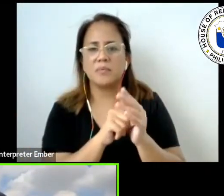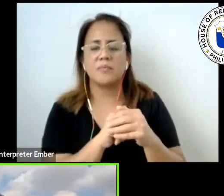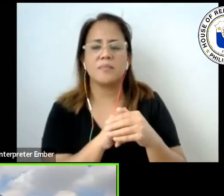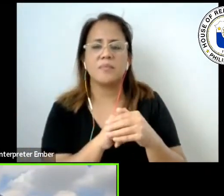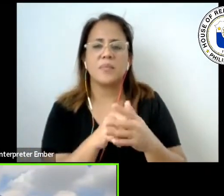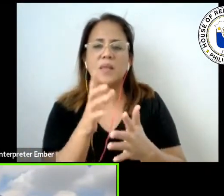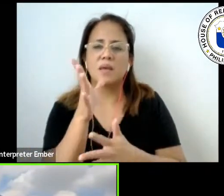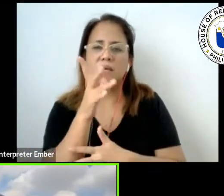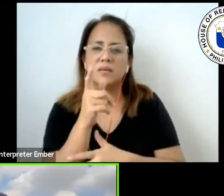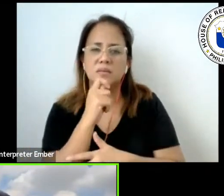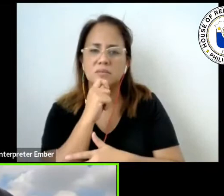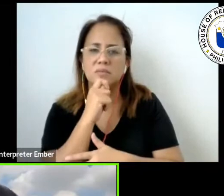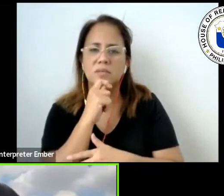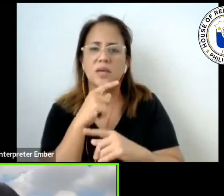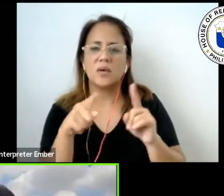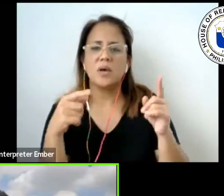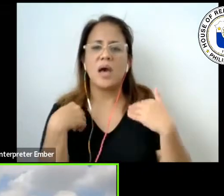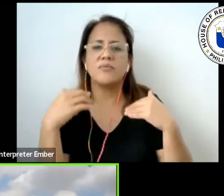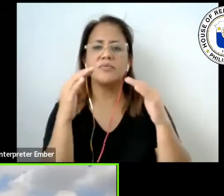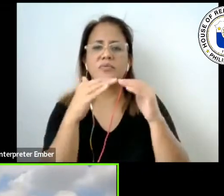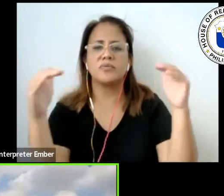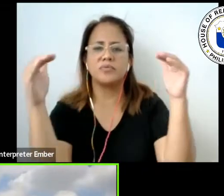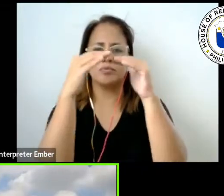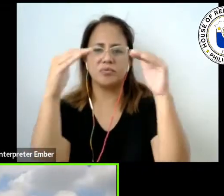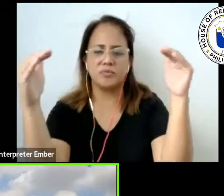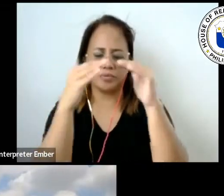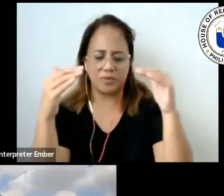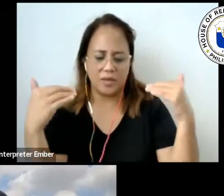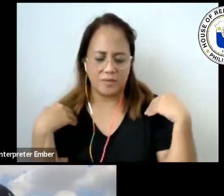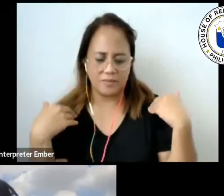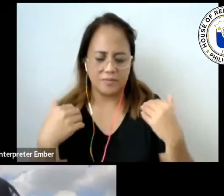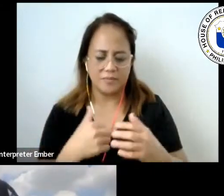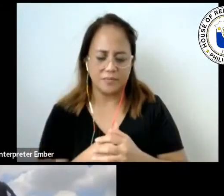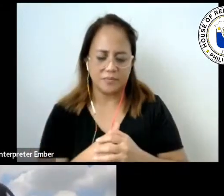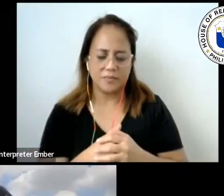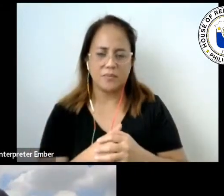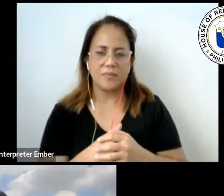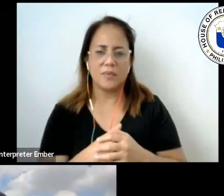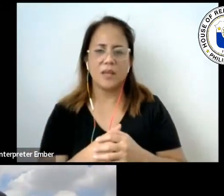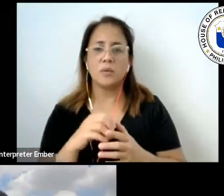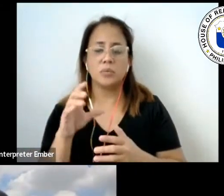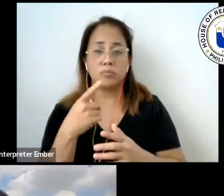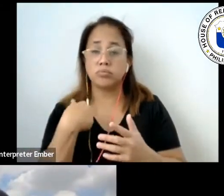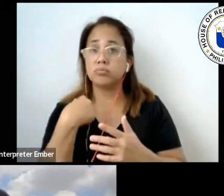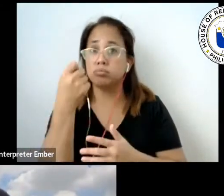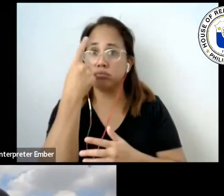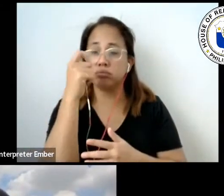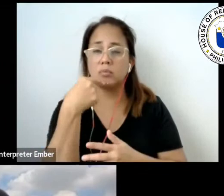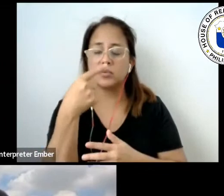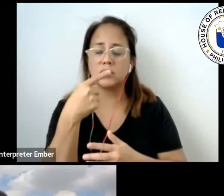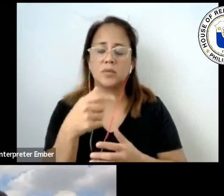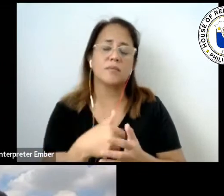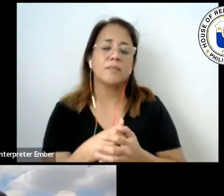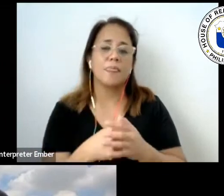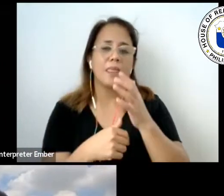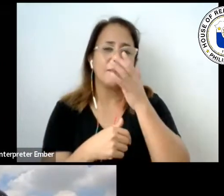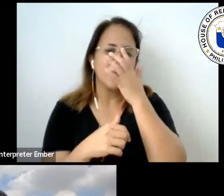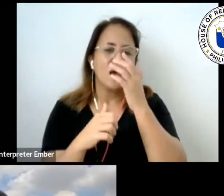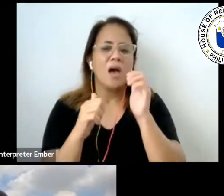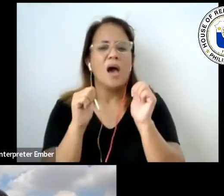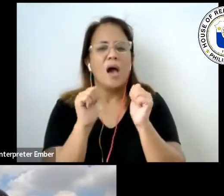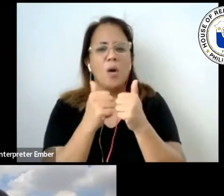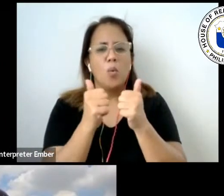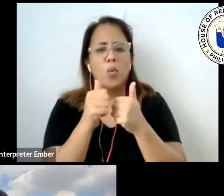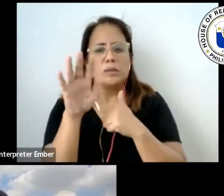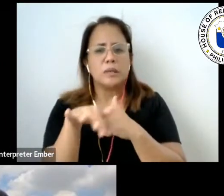mother tongue, ano? So may mga level-level po dyan, Your Honor. Ma'am Chedo, we understand what you're saying, but paano doon sa